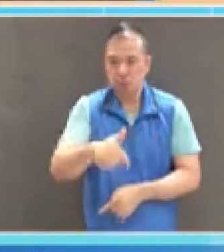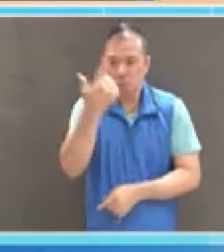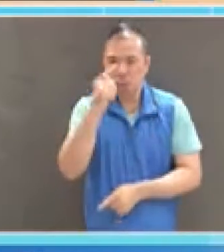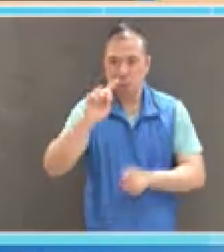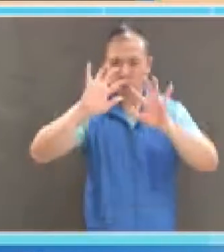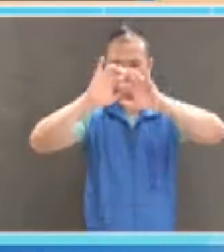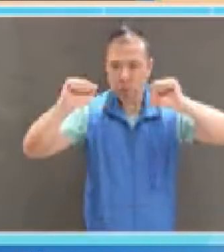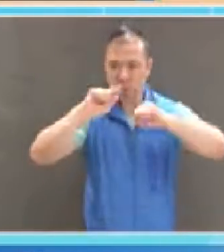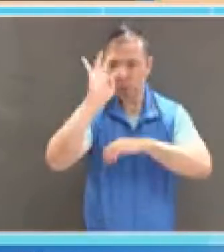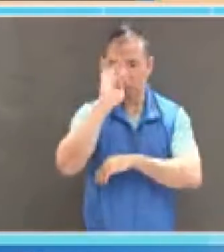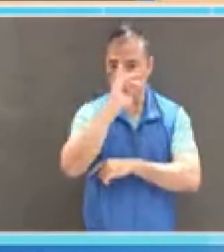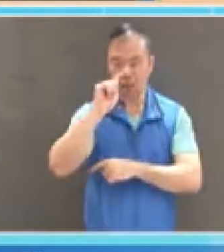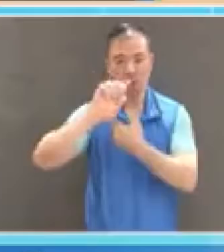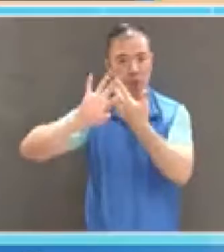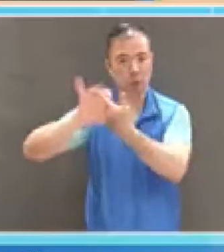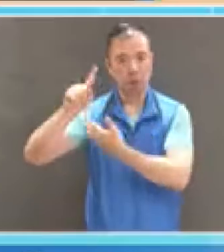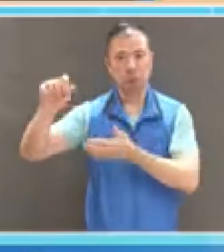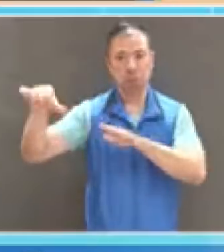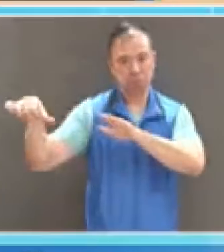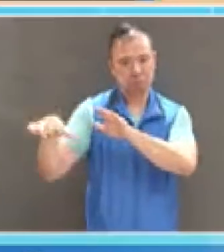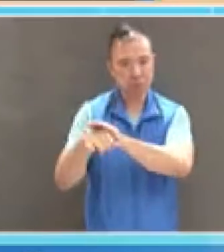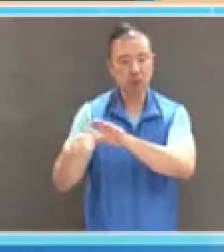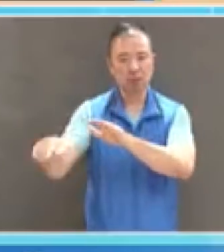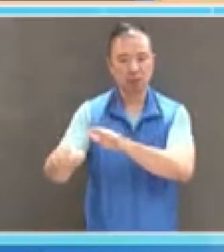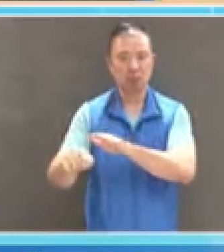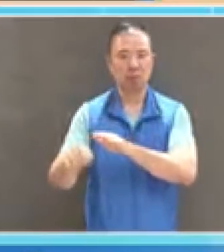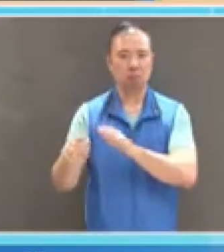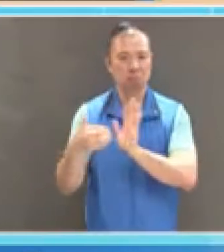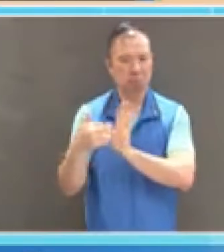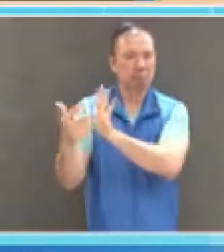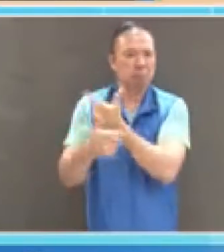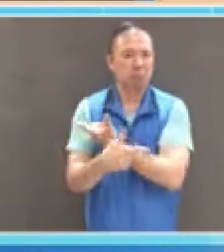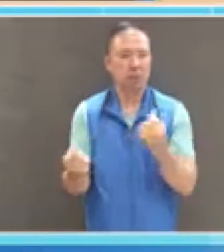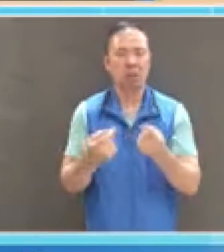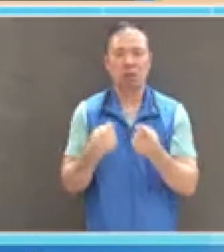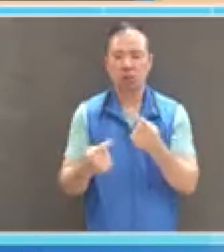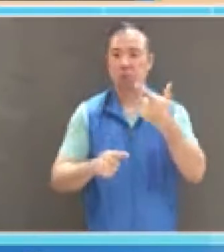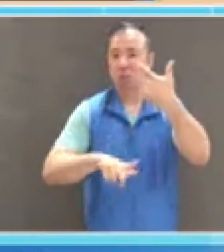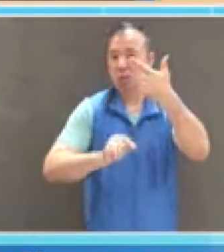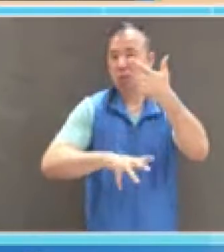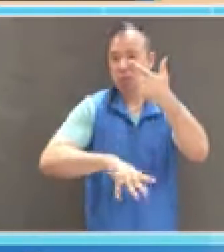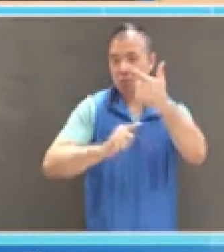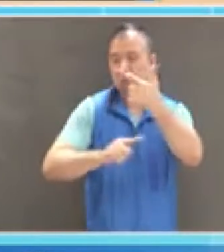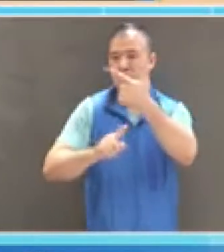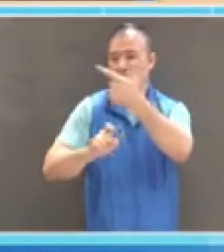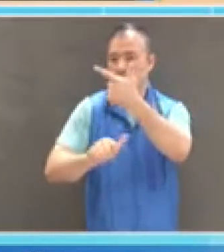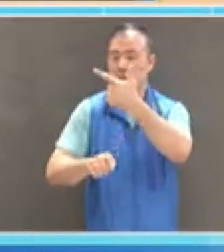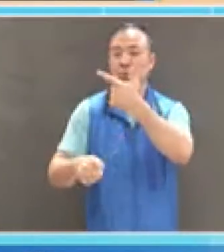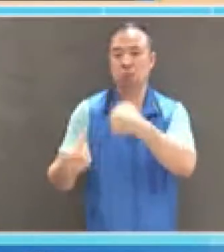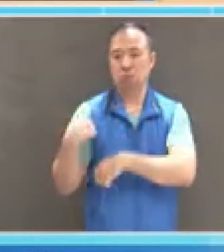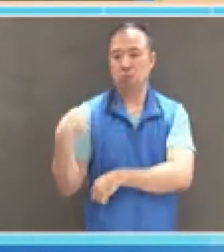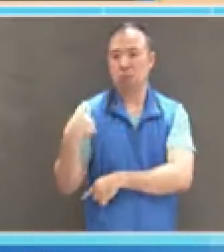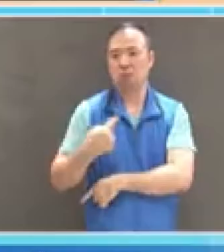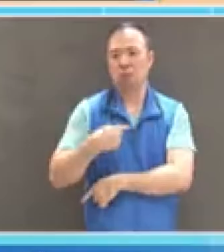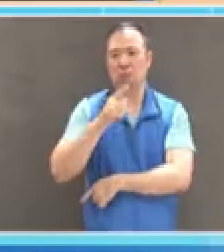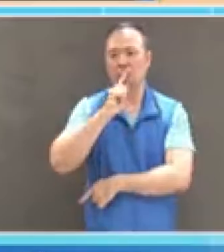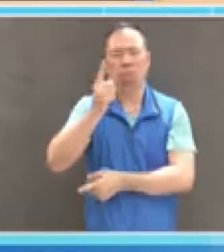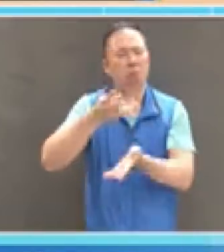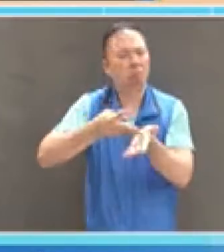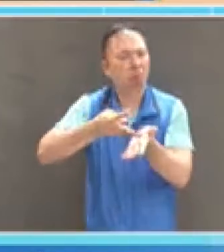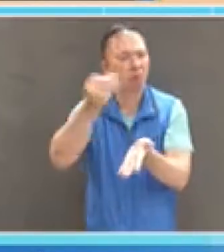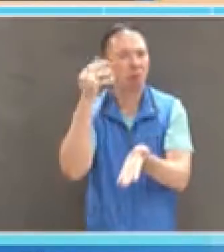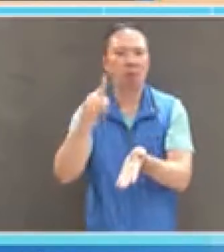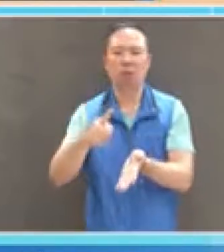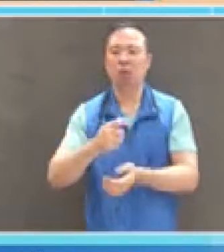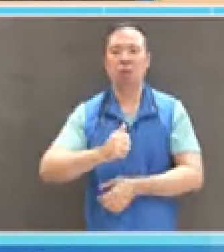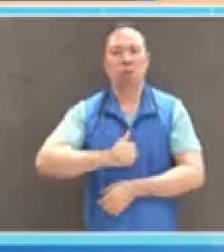条。六月七啊，讲六月十五啊，讲早嘛，搁讲讲了好多次